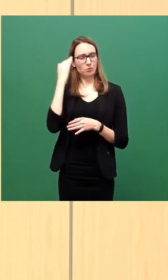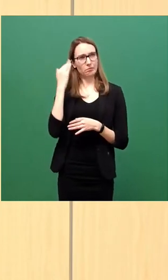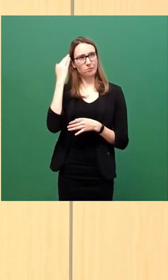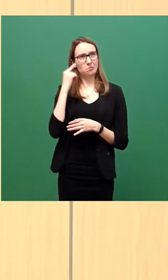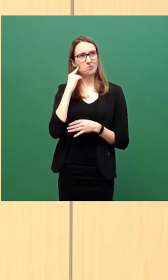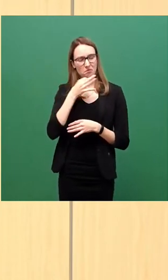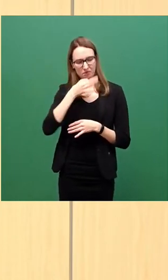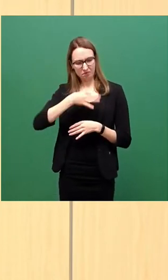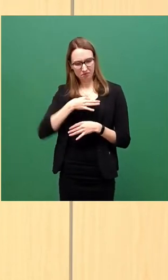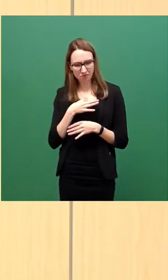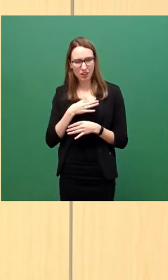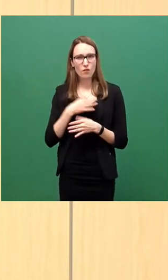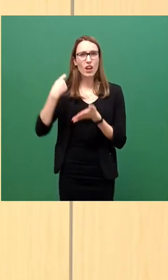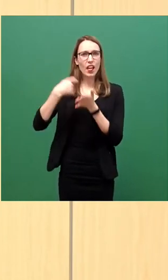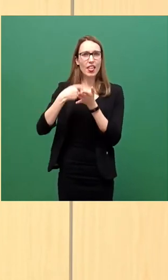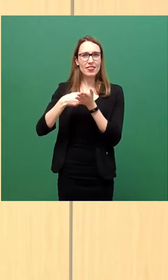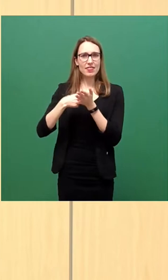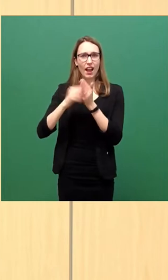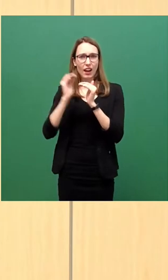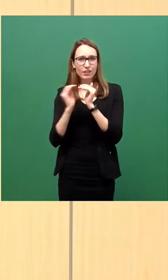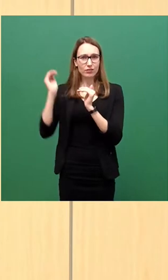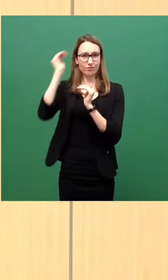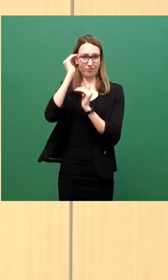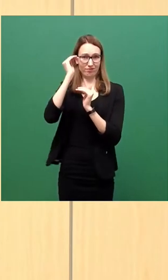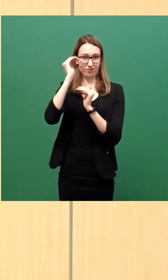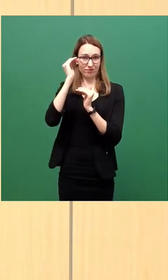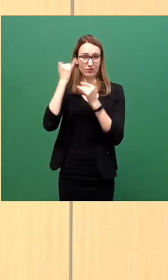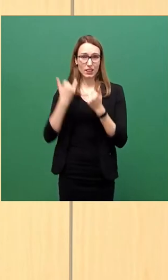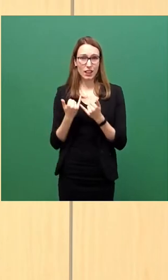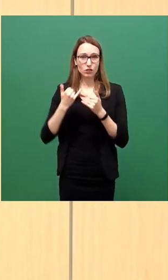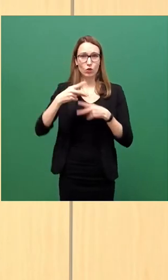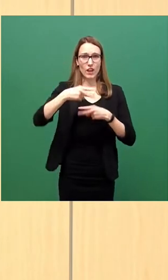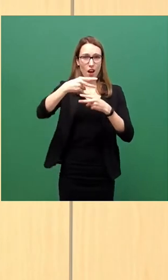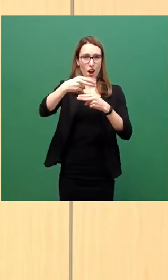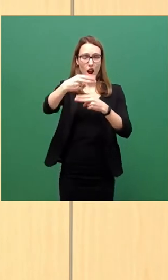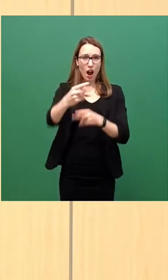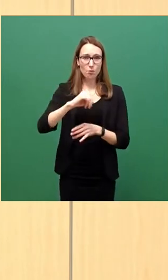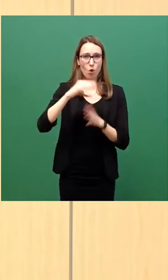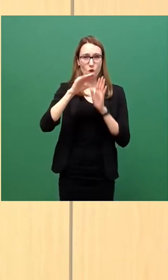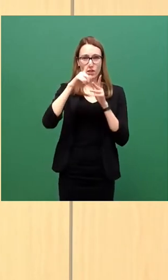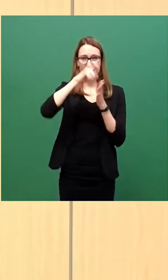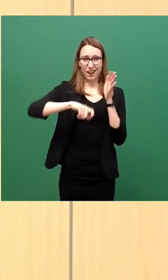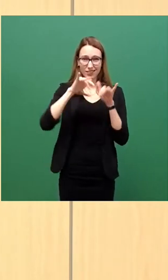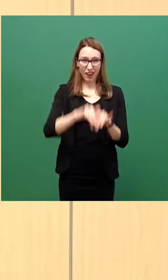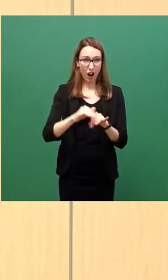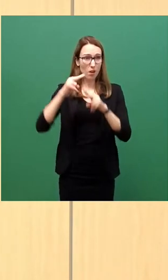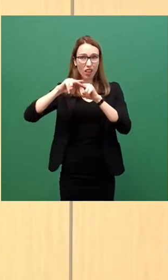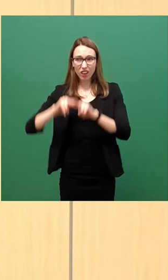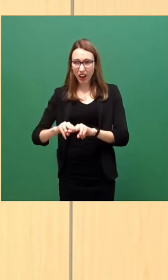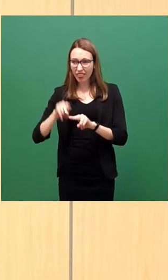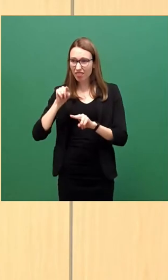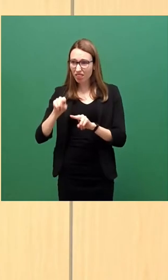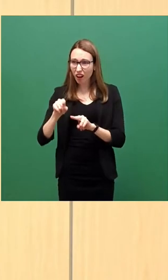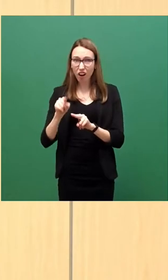auf Tariferhöhungen und auf die jetzigen Preise schon für Abokarten, ob der Rentner, der da irgendwo in Prohlisch, Laubegast